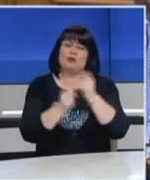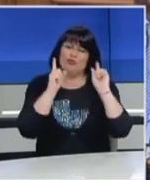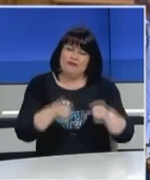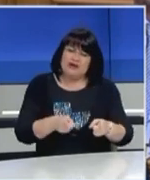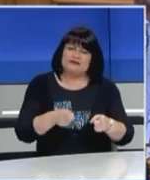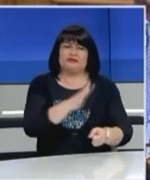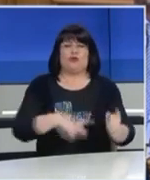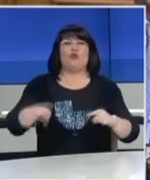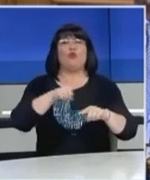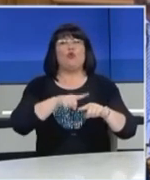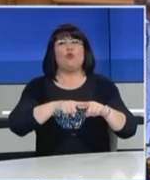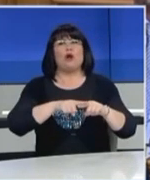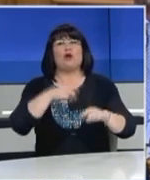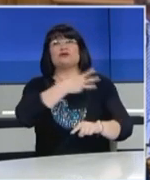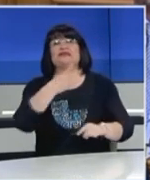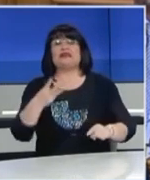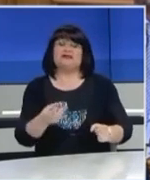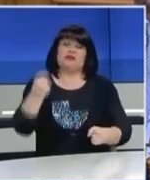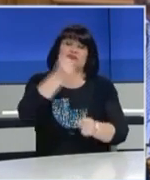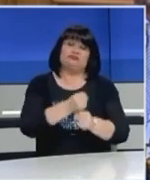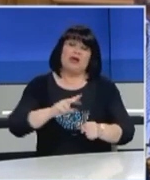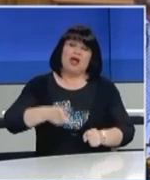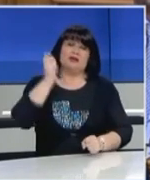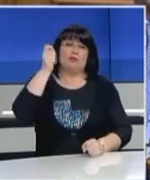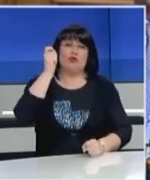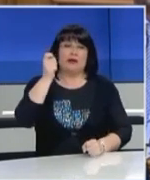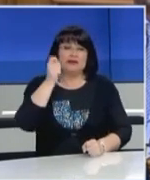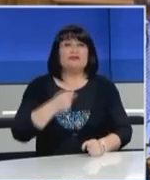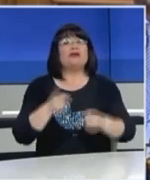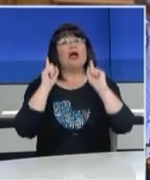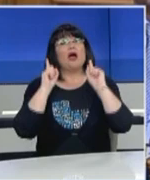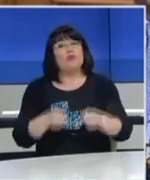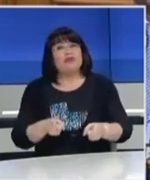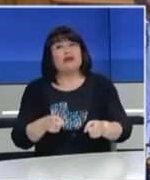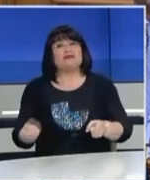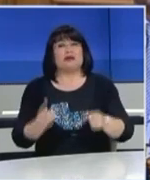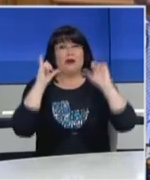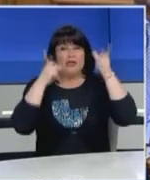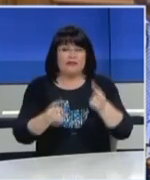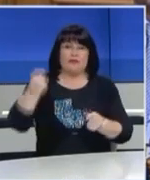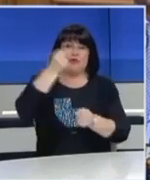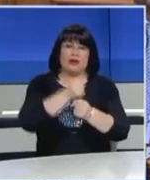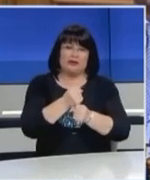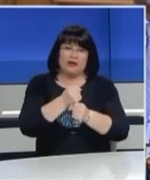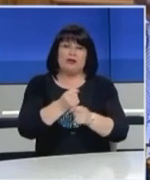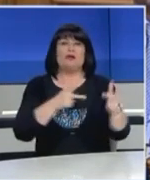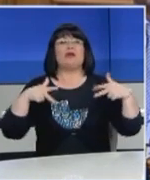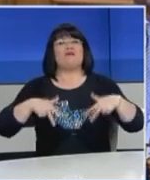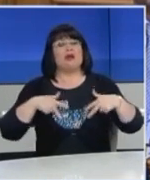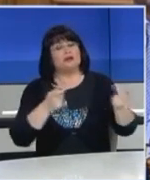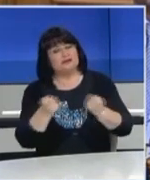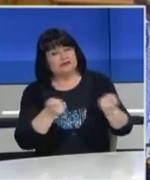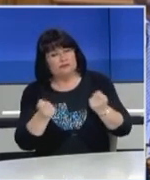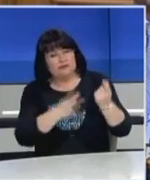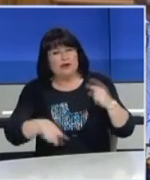Ο ελληνικός λαός σας έστειλε στην αντιπολίτευση, επέλεξε τη Νέα Δημοκρατία να κυβερνήσει τον τόπο και